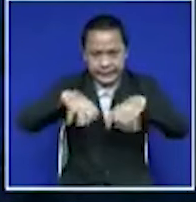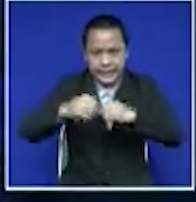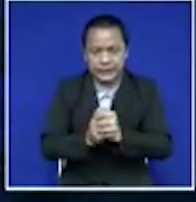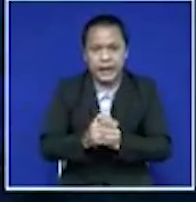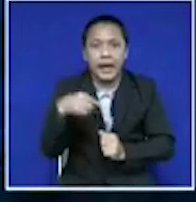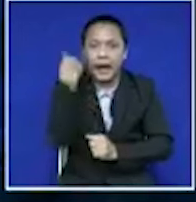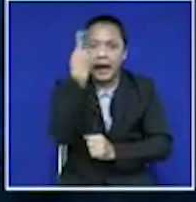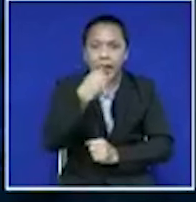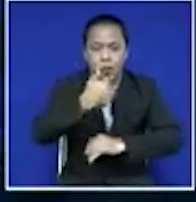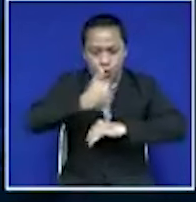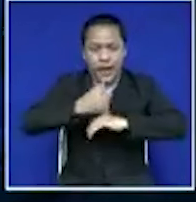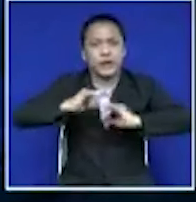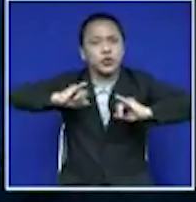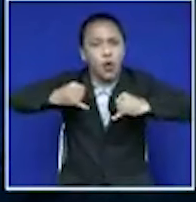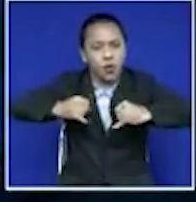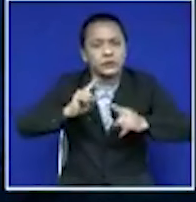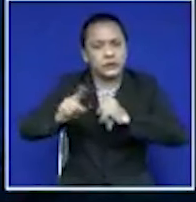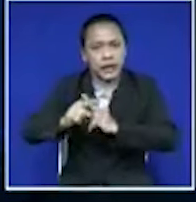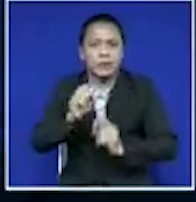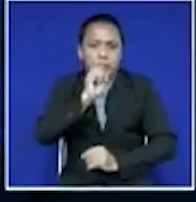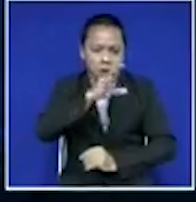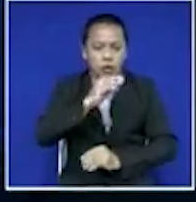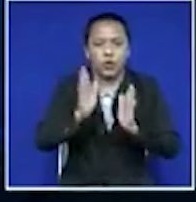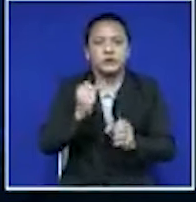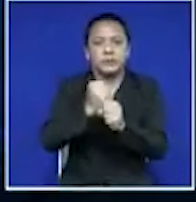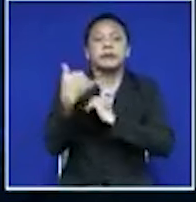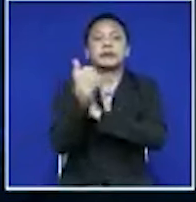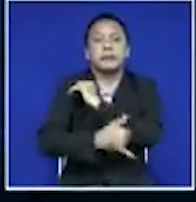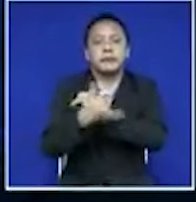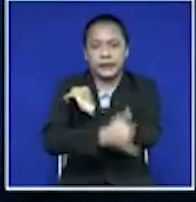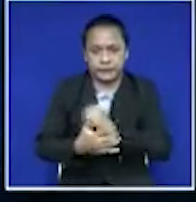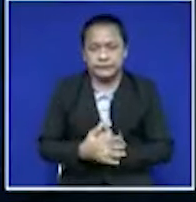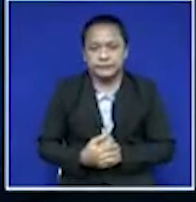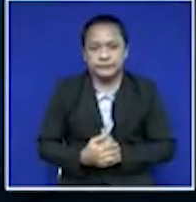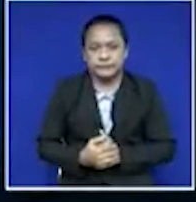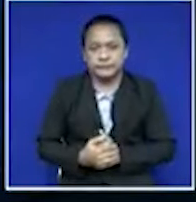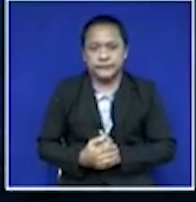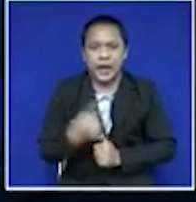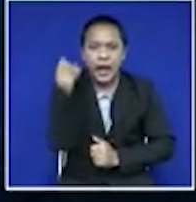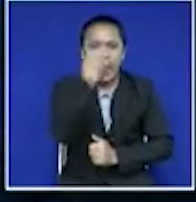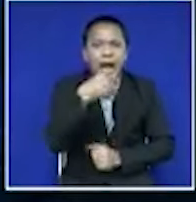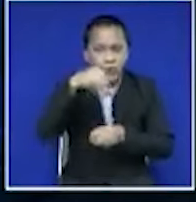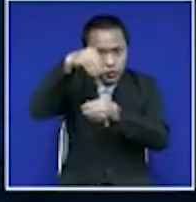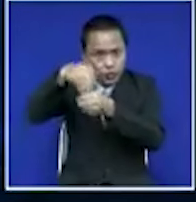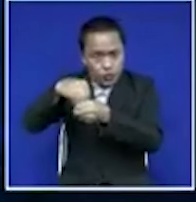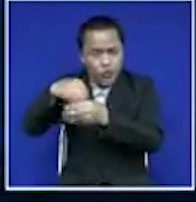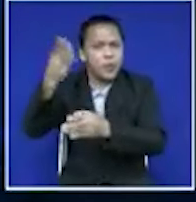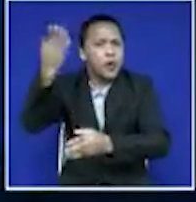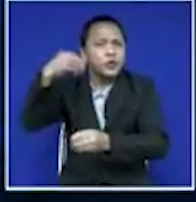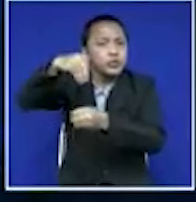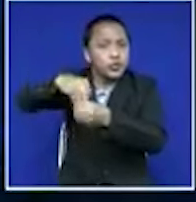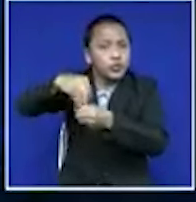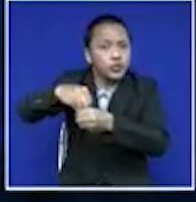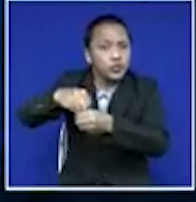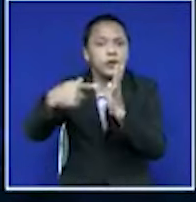ที่เป็นนายจ้างก็จะปลอดภัยด้วยนะครับสำหรับคนที่เคยอาศัยอยู่ใน